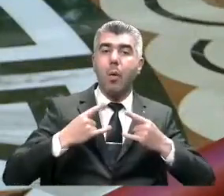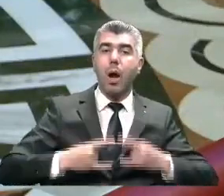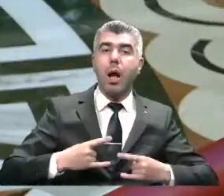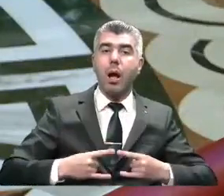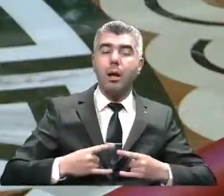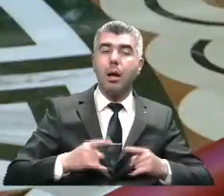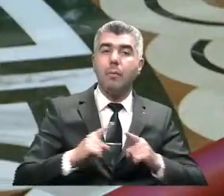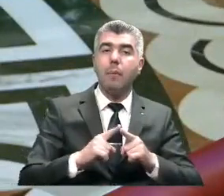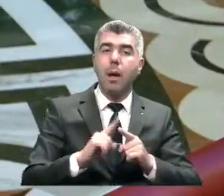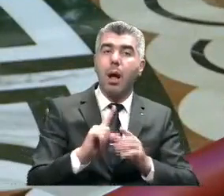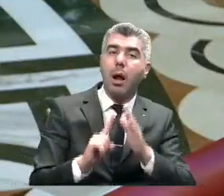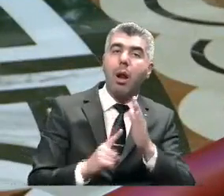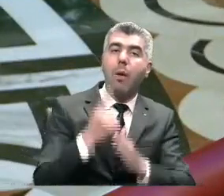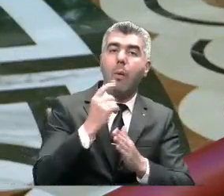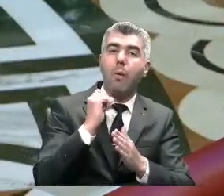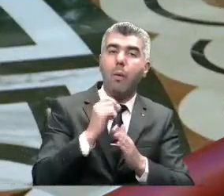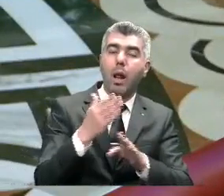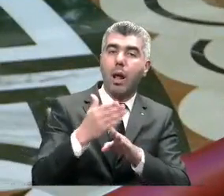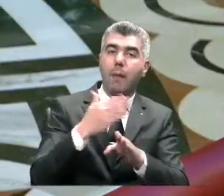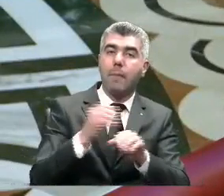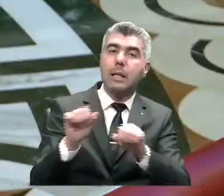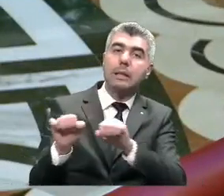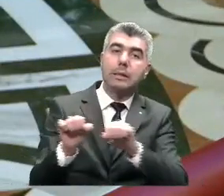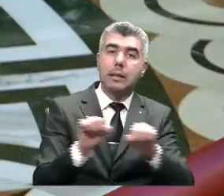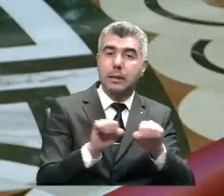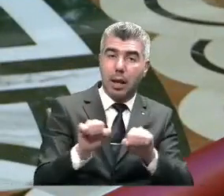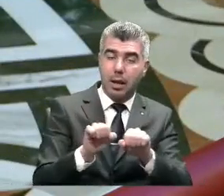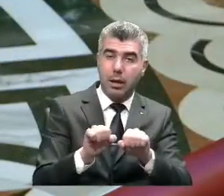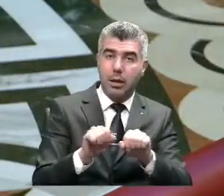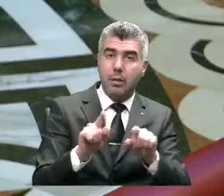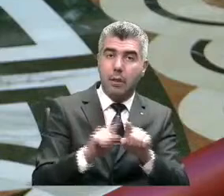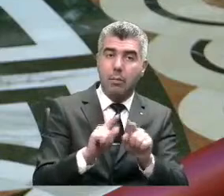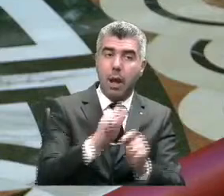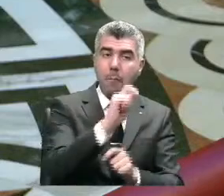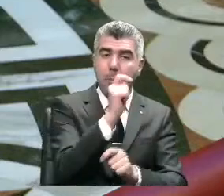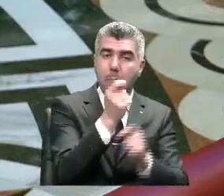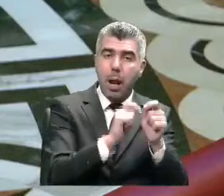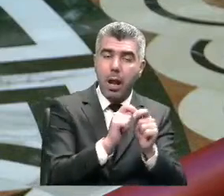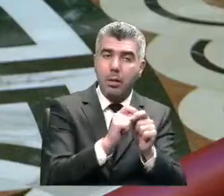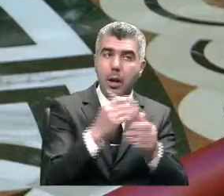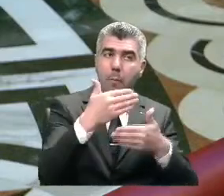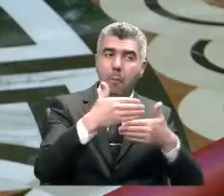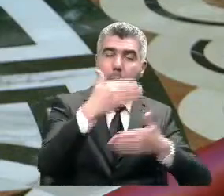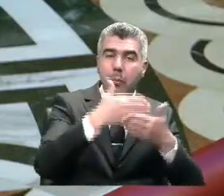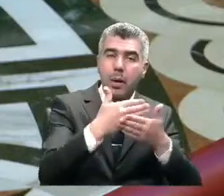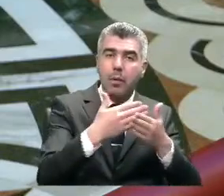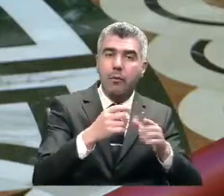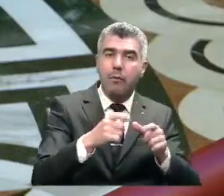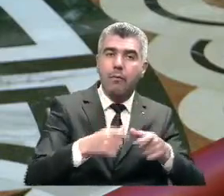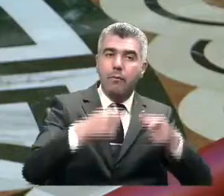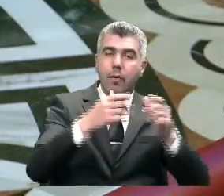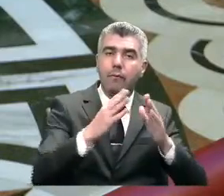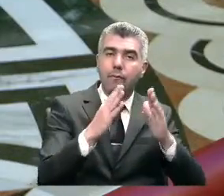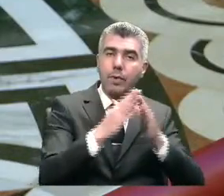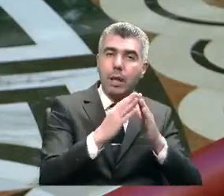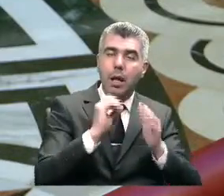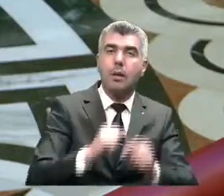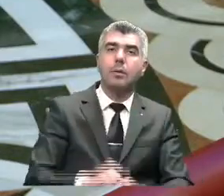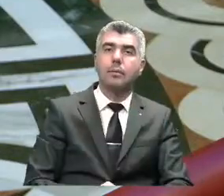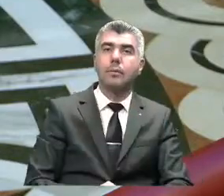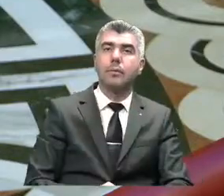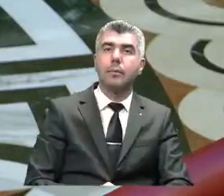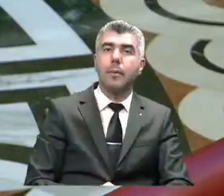من الكوارث الطبيعيه وخاصه الزلازل، فان تصاميم وانجاز البنيات والتجهيزات التحتيه للنقل تتم